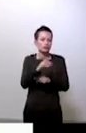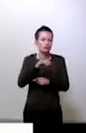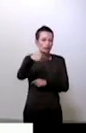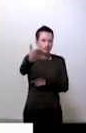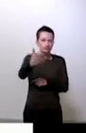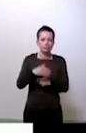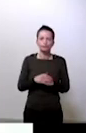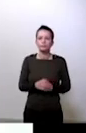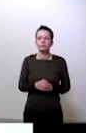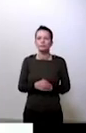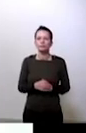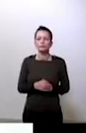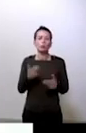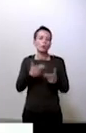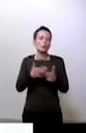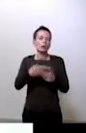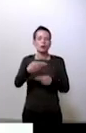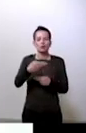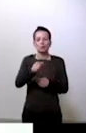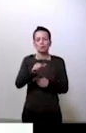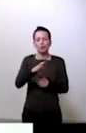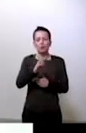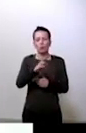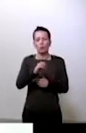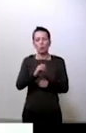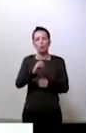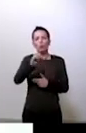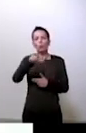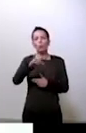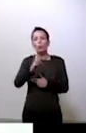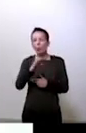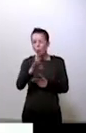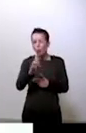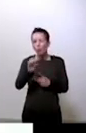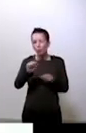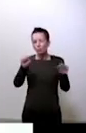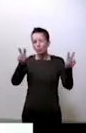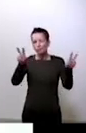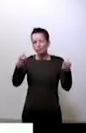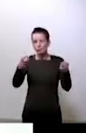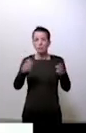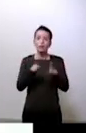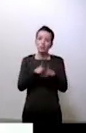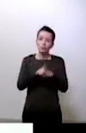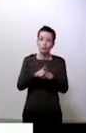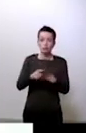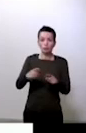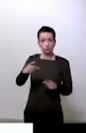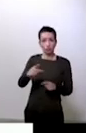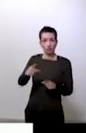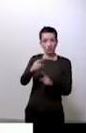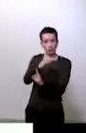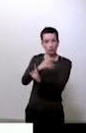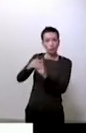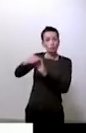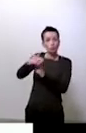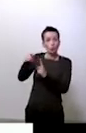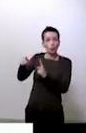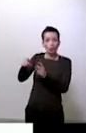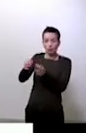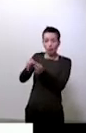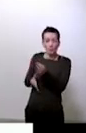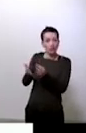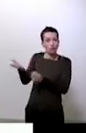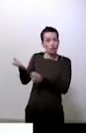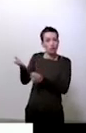puis, en corollaire, un impact direct sur les bailleurs sociaux avec la mise en place